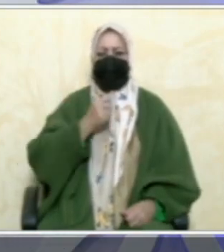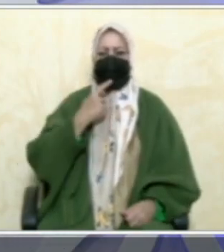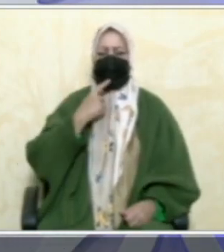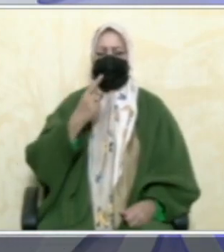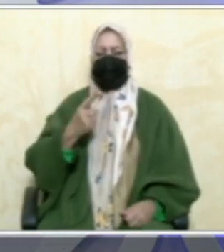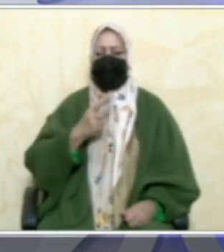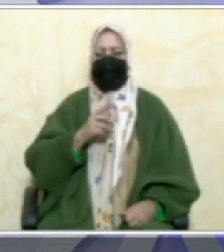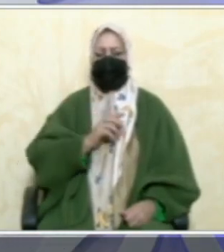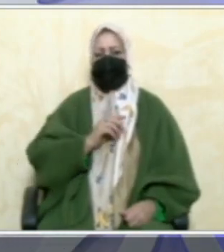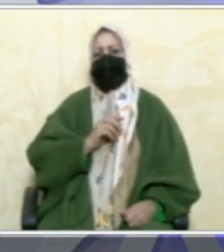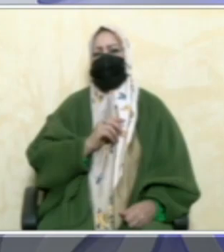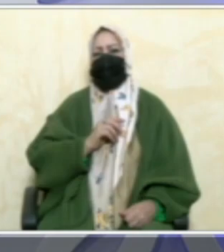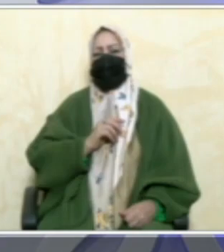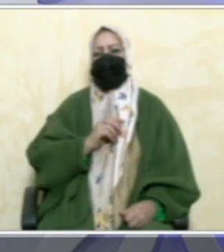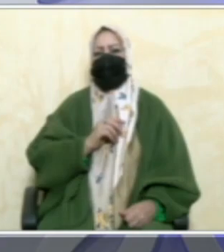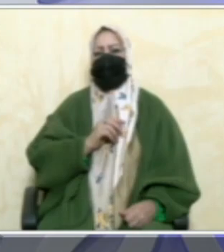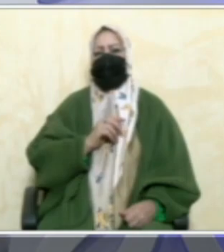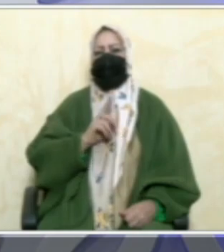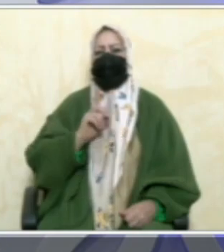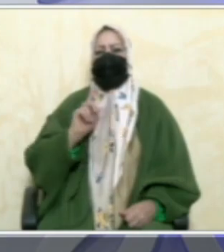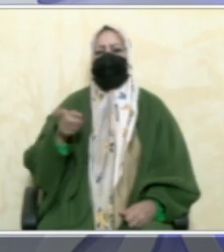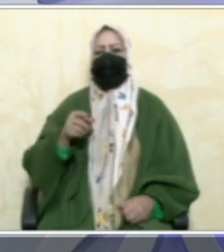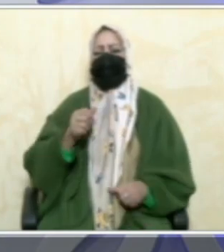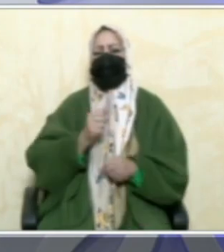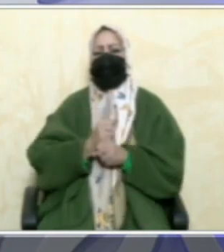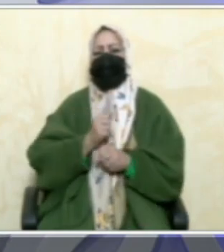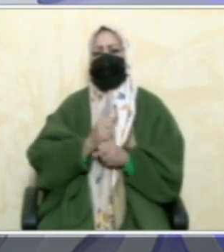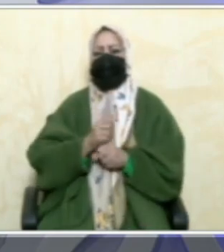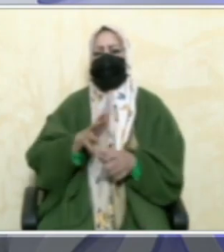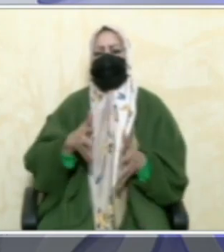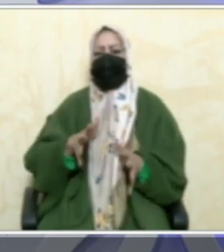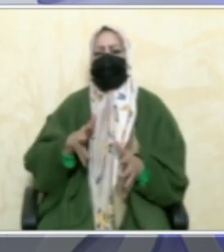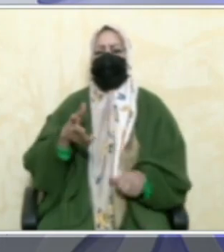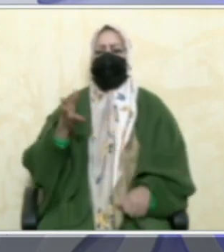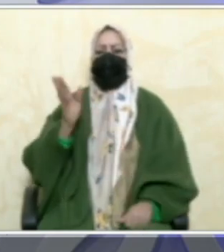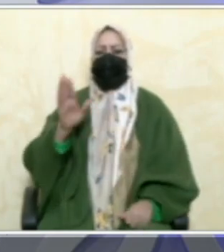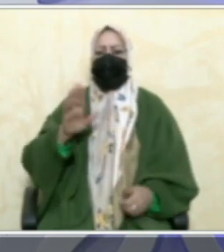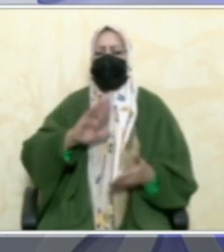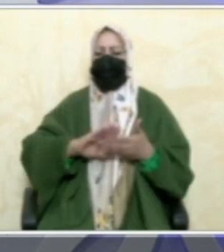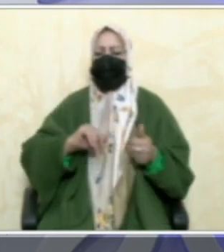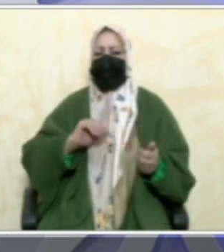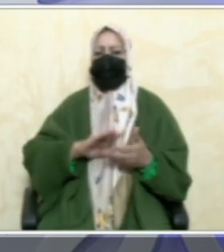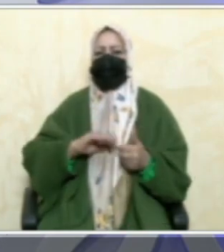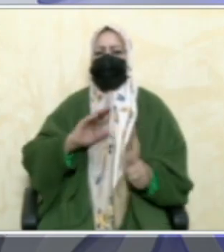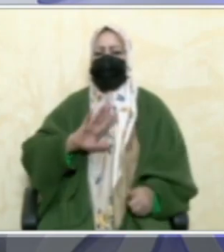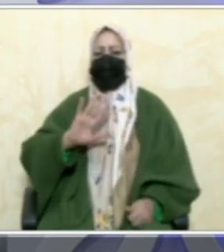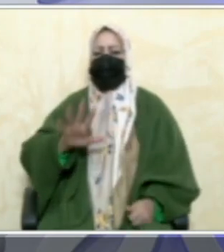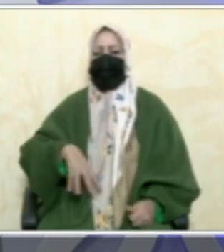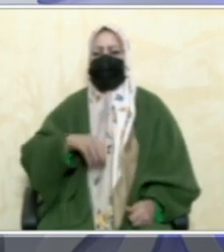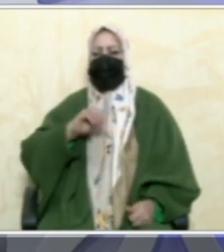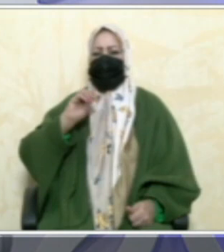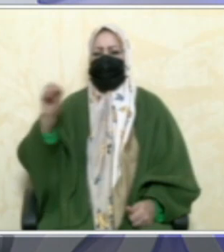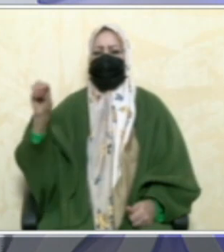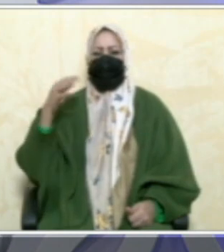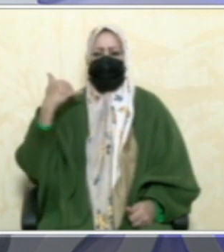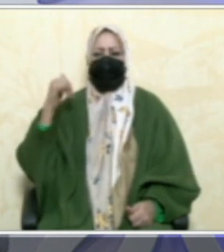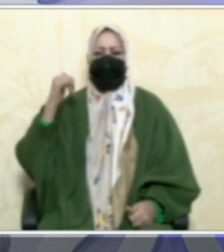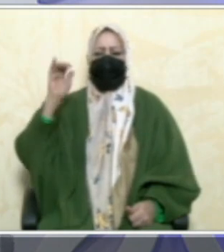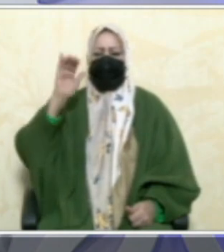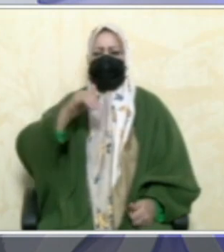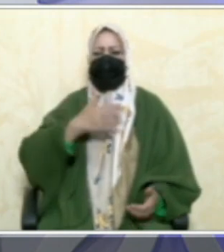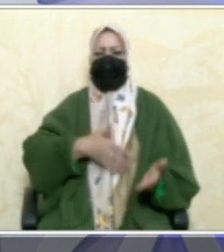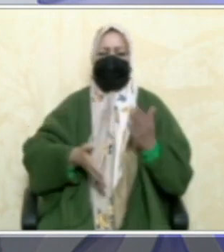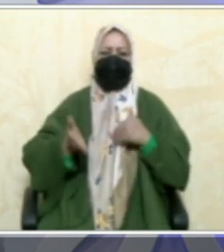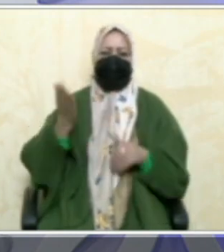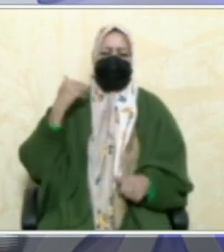المثبطون والمرجفون والمخلفون من الأعراب موجودين منذ القدم، لكن كثرتهم الآن